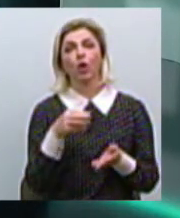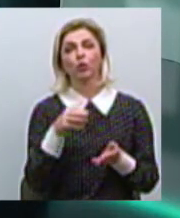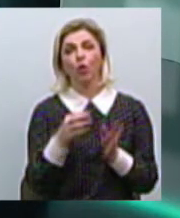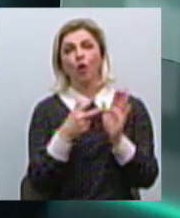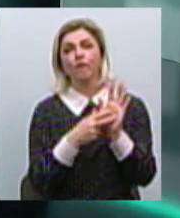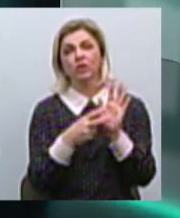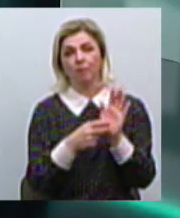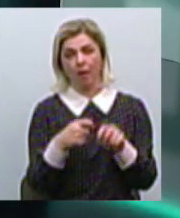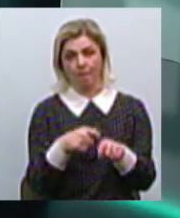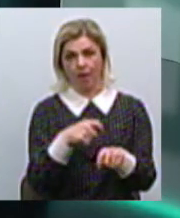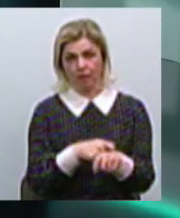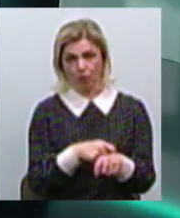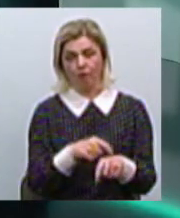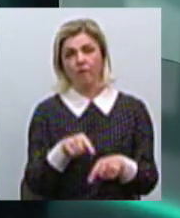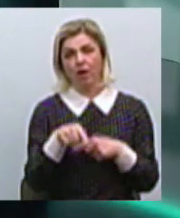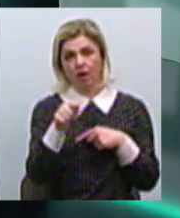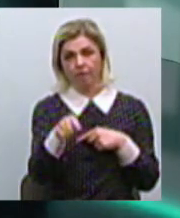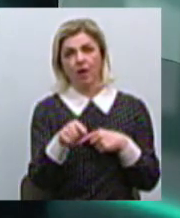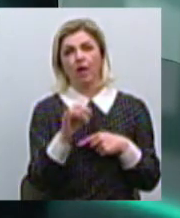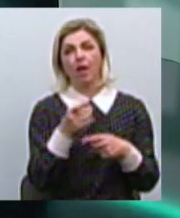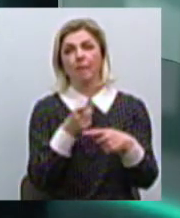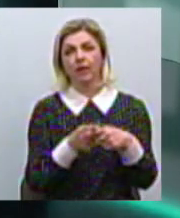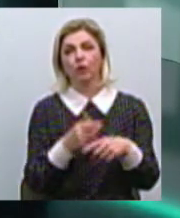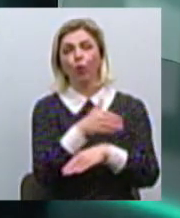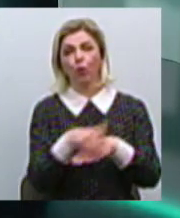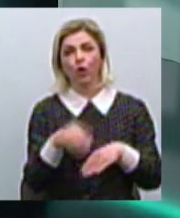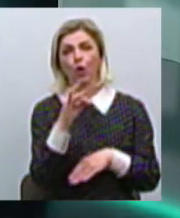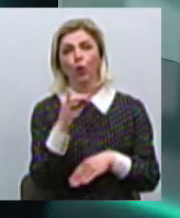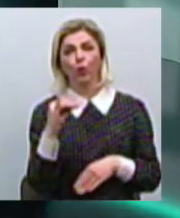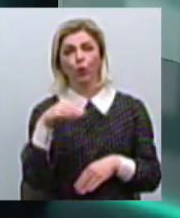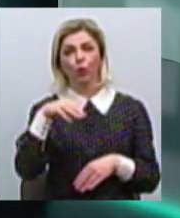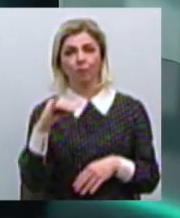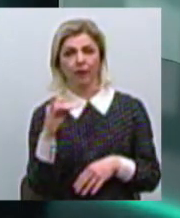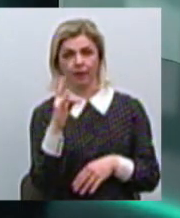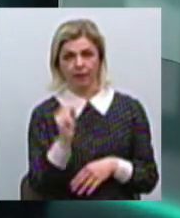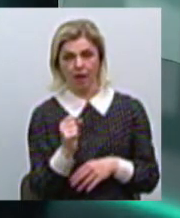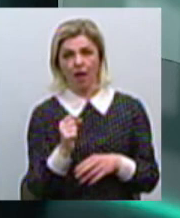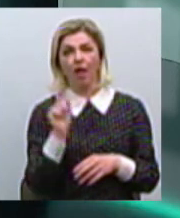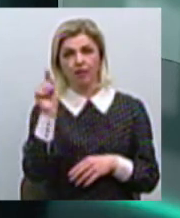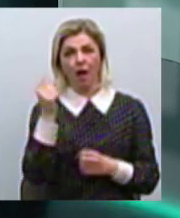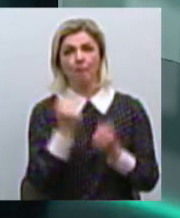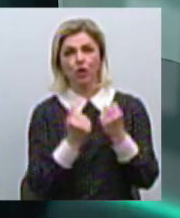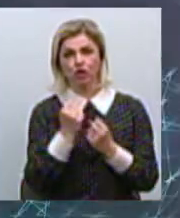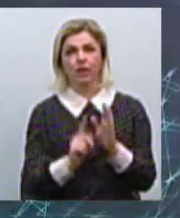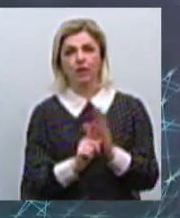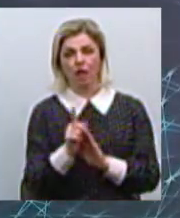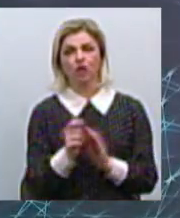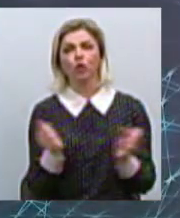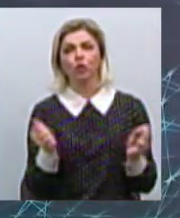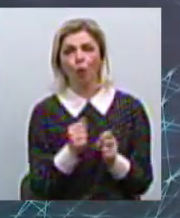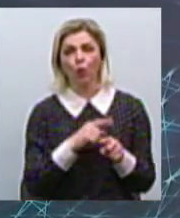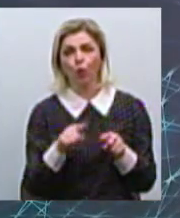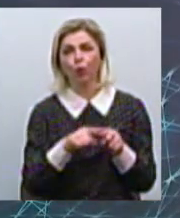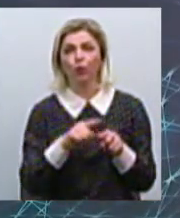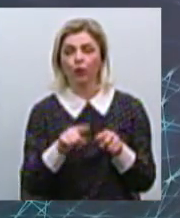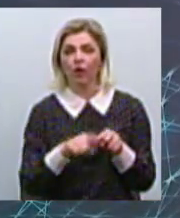800 метрів до цього місця, це перетин з вулиці Рюміна, тобто машини починають там розганятися. Там три ряди для...